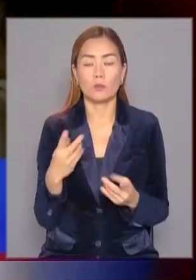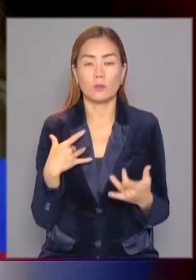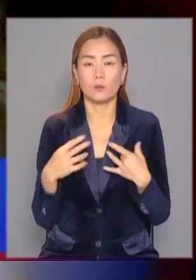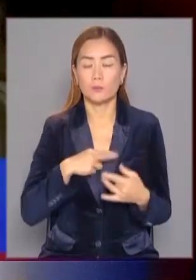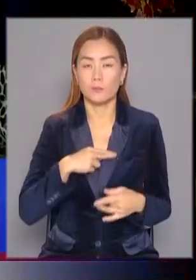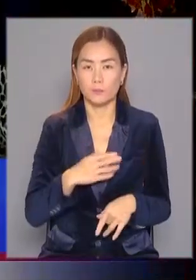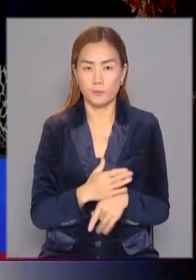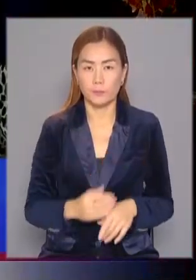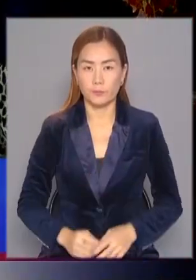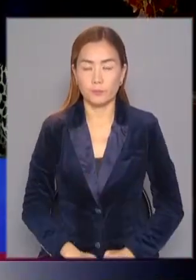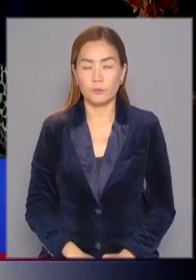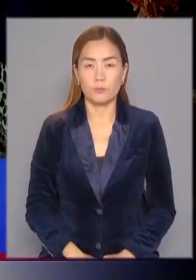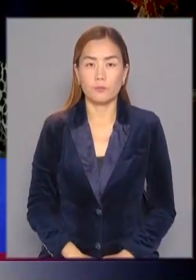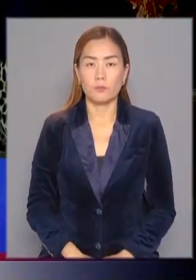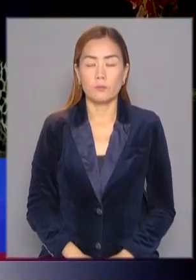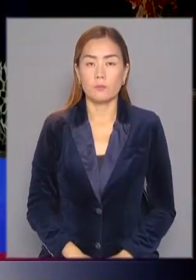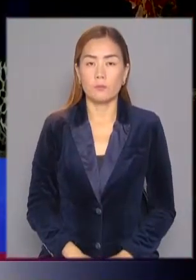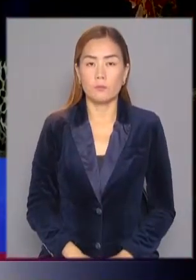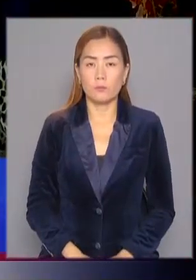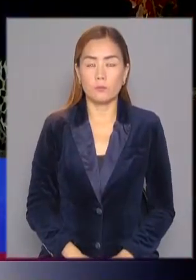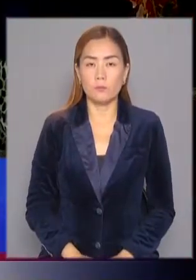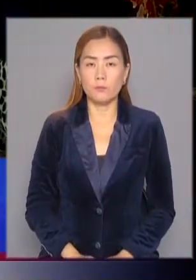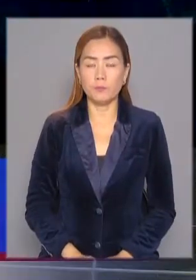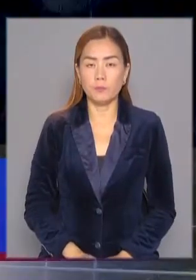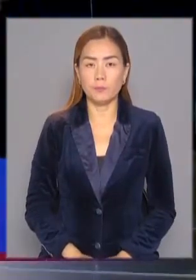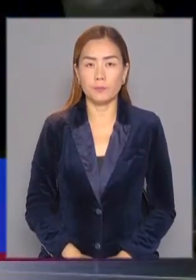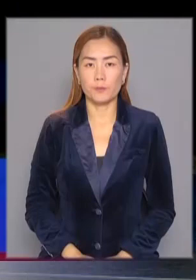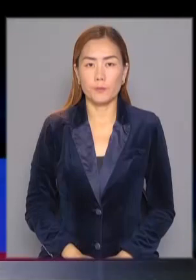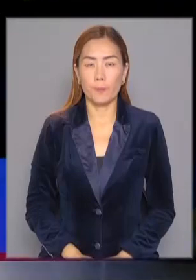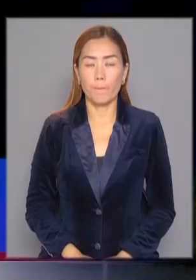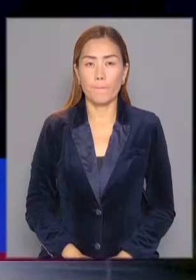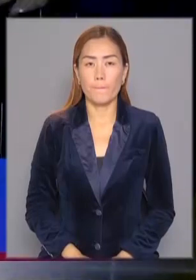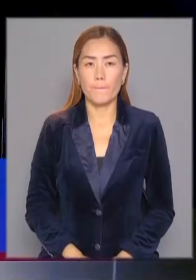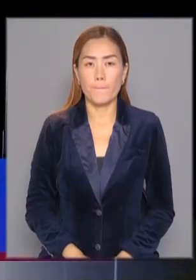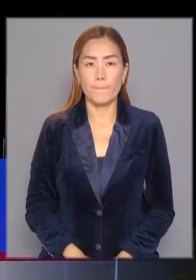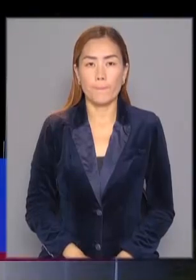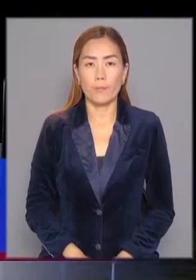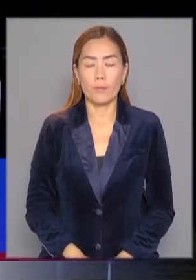театры жұмыс істей бастады. Ақмарал Бейсенбаева, Айгүл Хайруллина, Айбек Халымов, жаңалық қызметі.